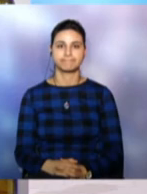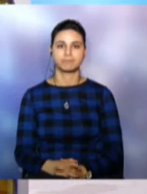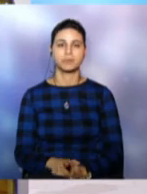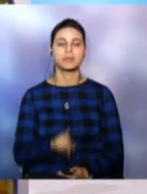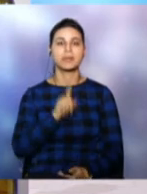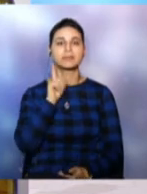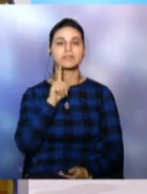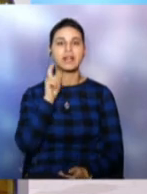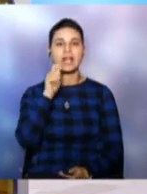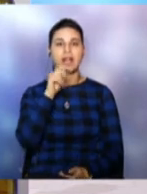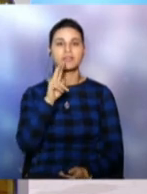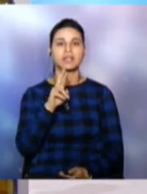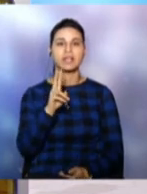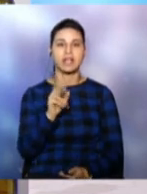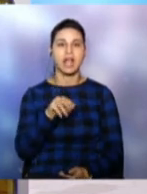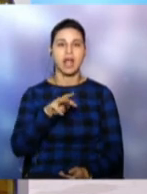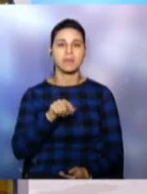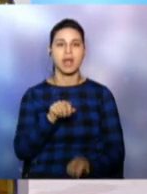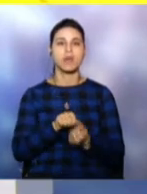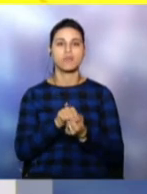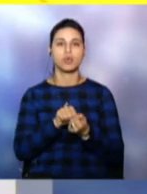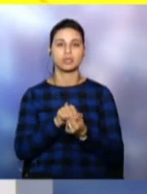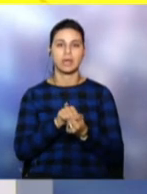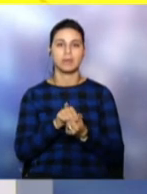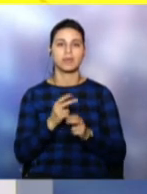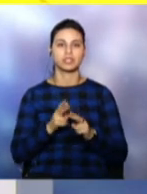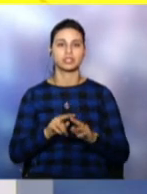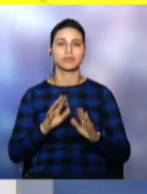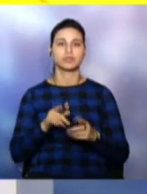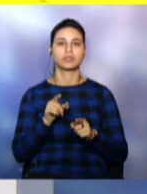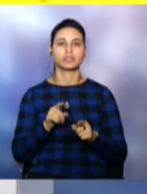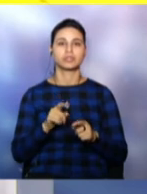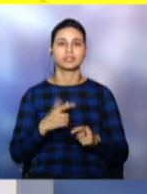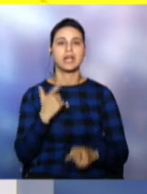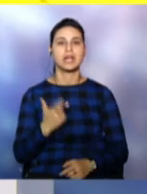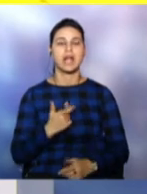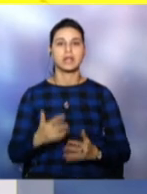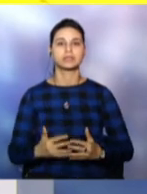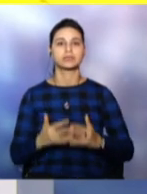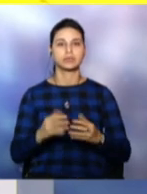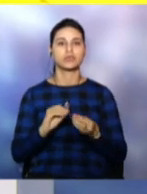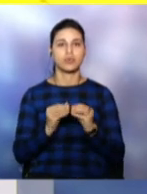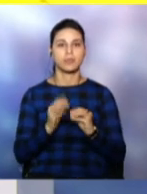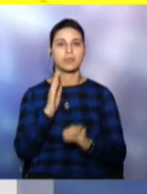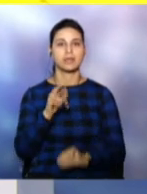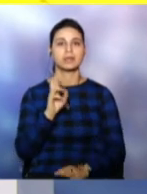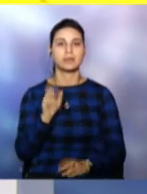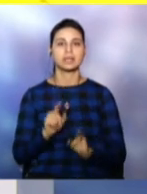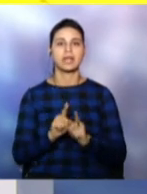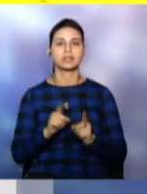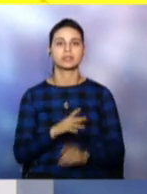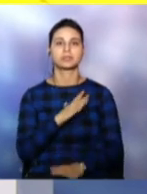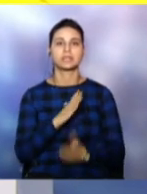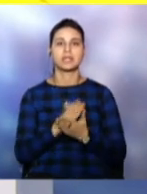მწვანე ხახვი და კამა, რომელიც მონელებაში და ამ შემთხვევაში მეტეორიზმის პროფილაქტიკაშიც დაგვეხმარება და განსაკუთრებით